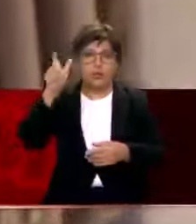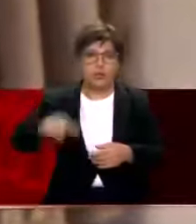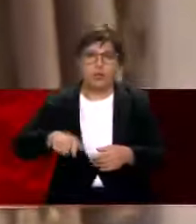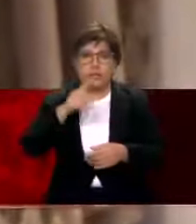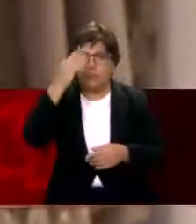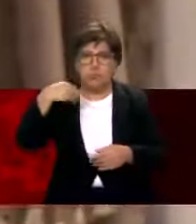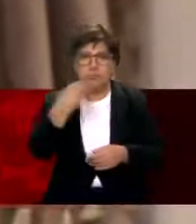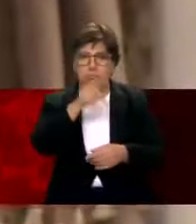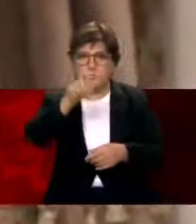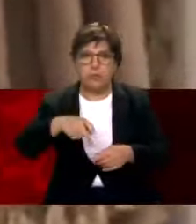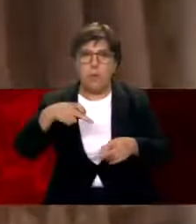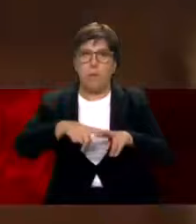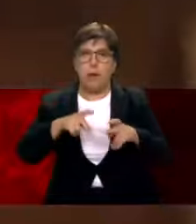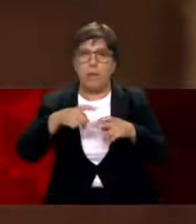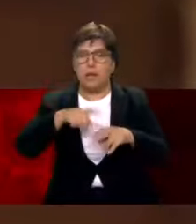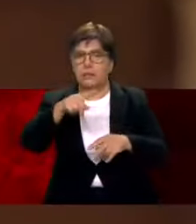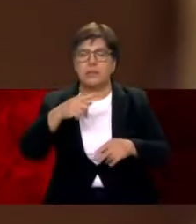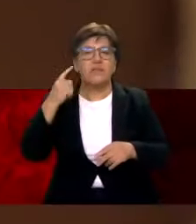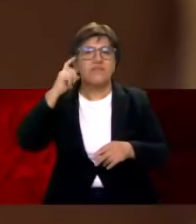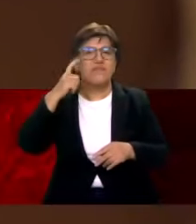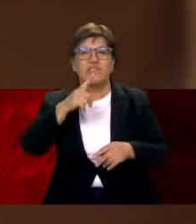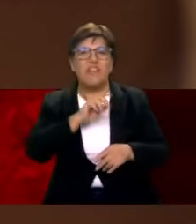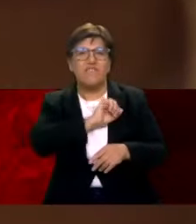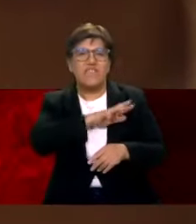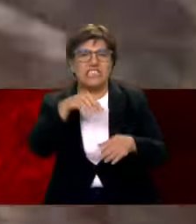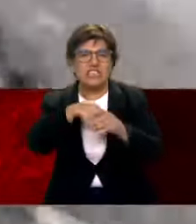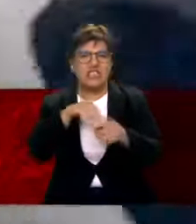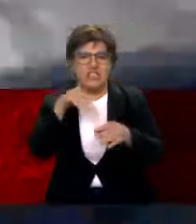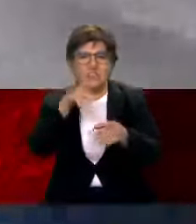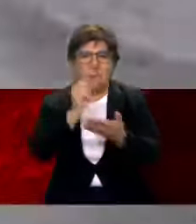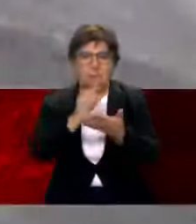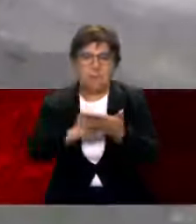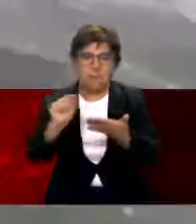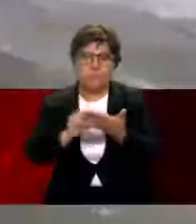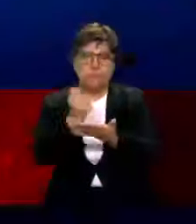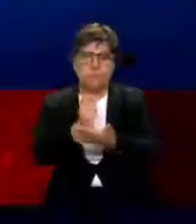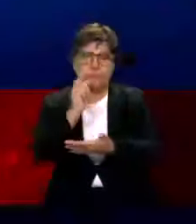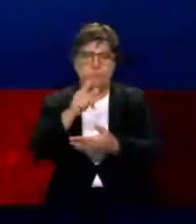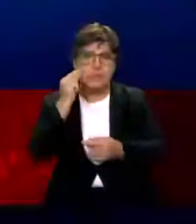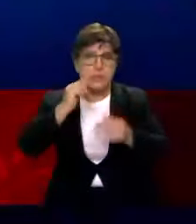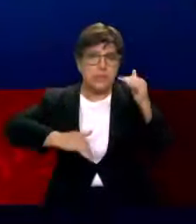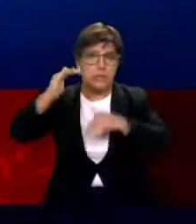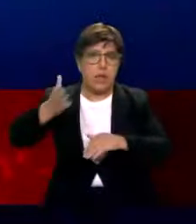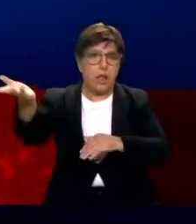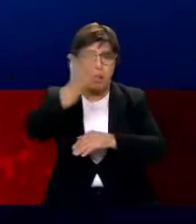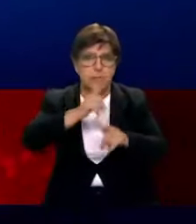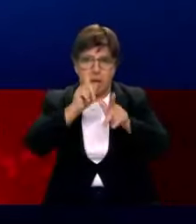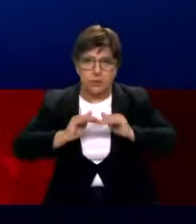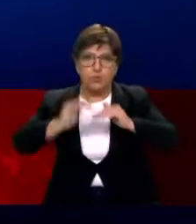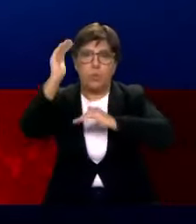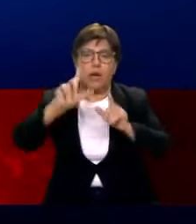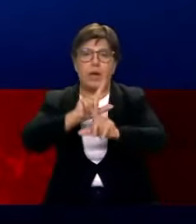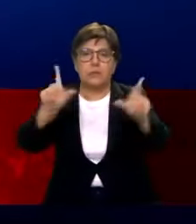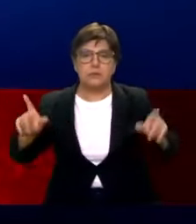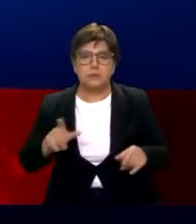Katoliklerin ruhani lideri Papa François'a Filistin mektubu gönderdi. Tüm insanlık sesini yükseltmelidir dedi. Öldürmenin tüm semavi dinlerce